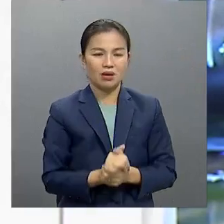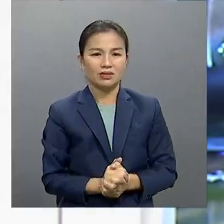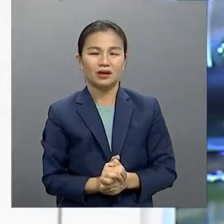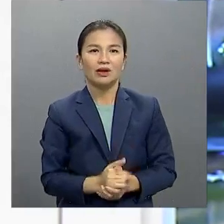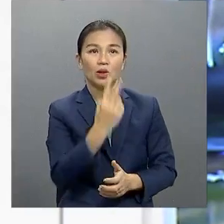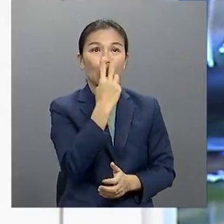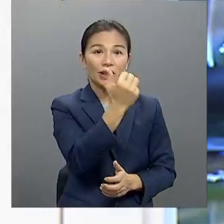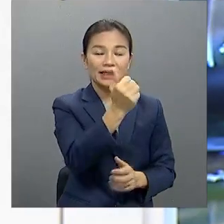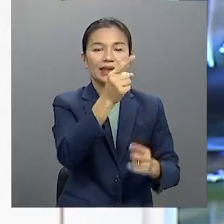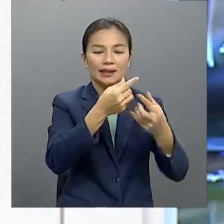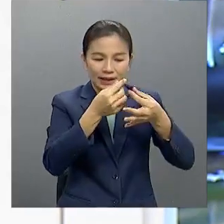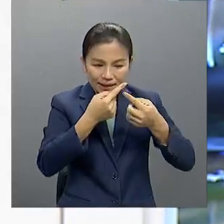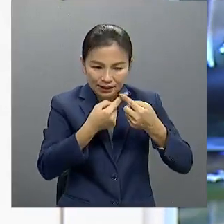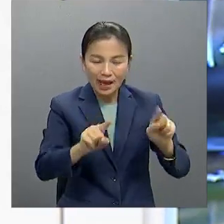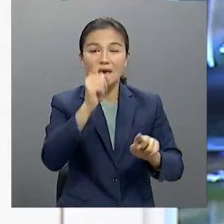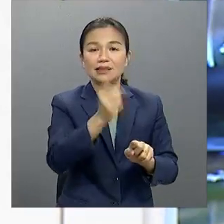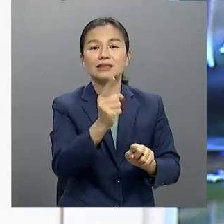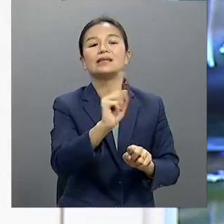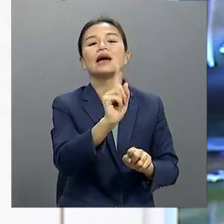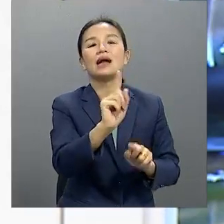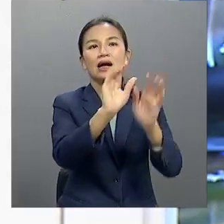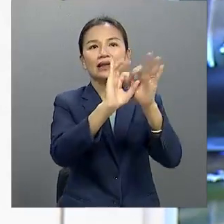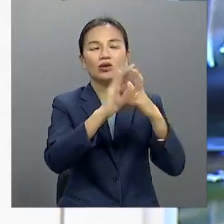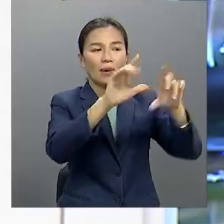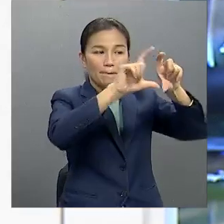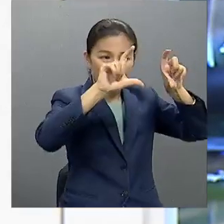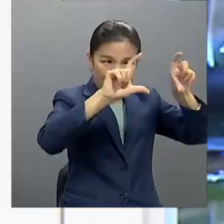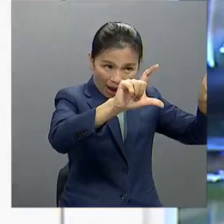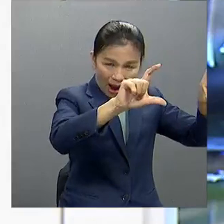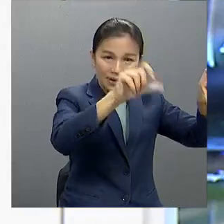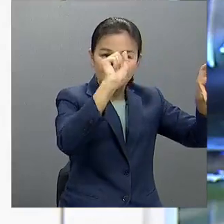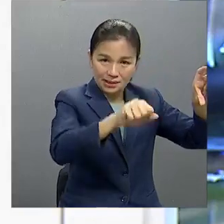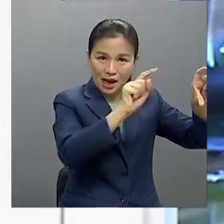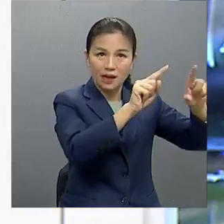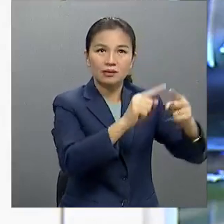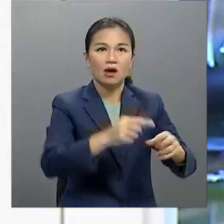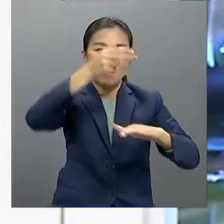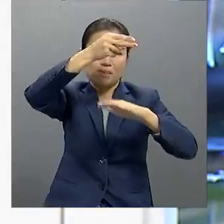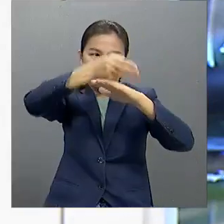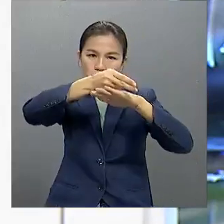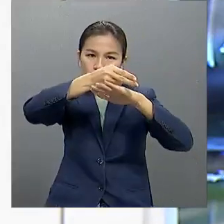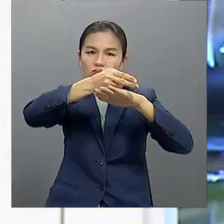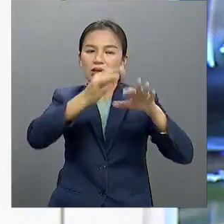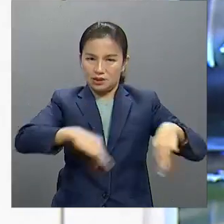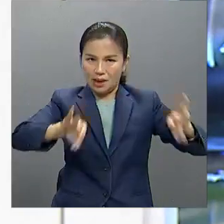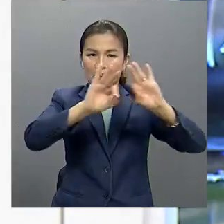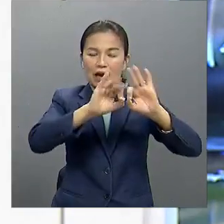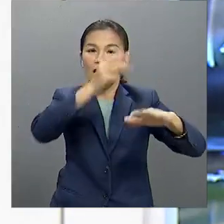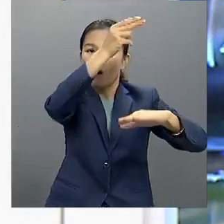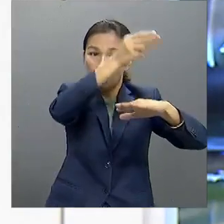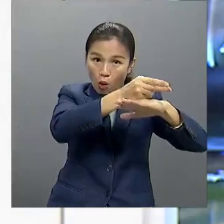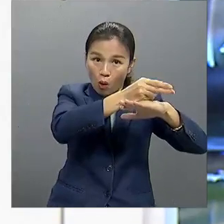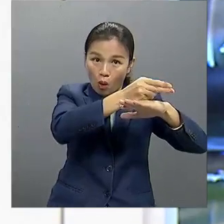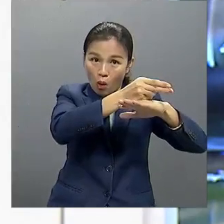ล้วนะเรื่องนี้ต้องบอกว่าคือถึงแม้จะติดป้ายก็ยังสู้กล้องวงจรปิดไม่ได้แต่กล้องวงจรปิดนะคะ ใช้ได้ด้วยนะ